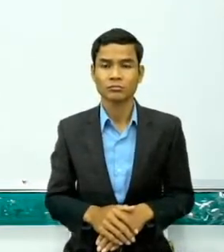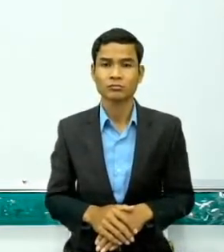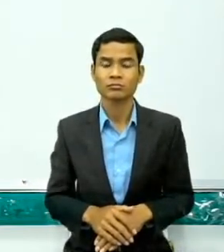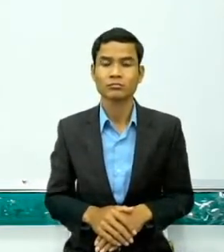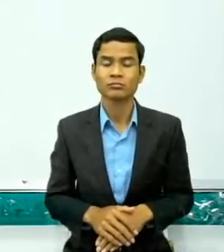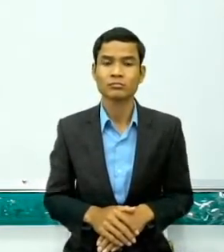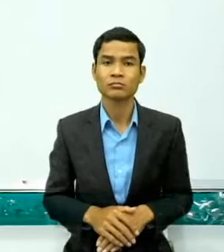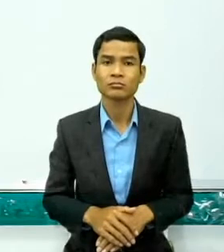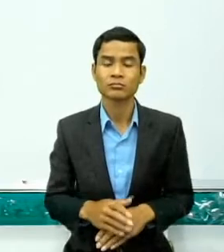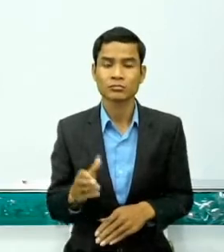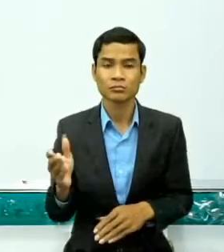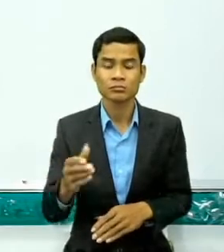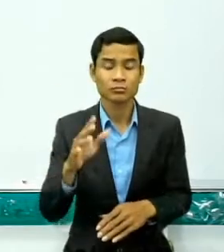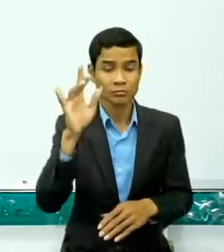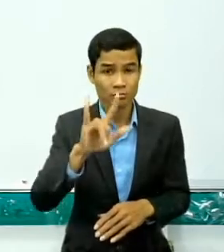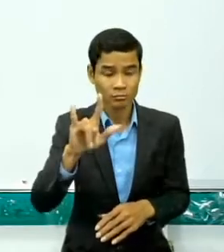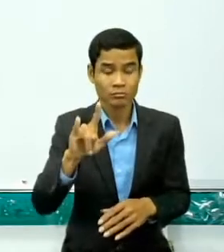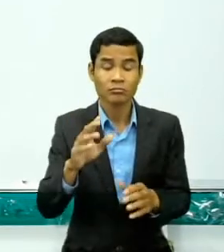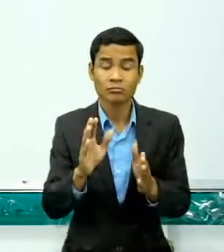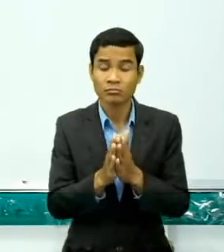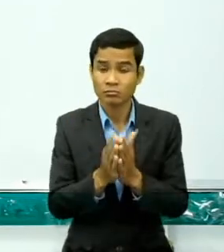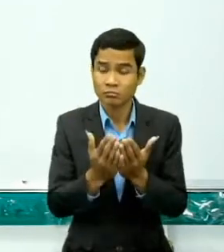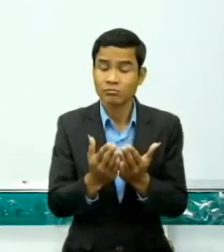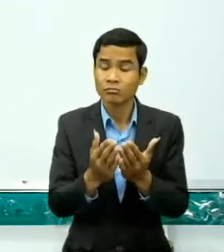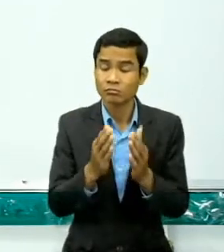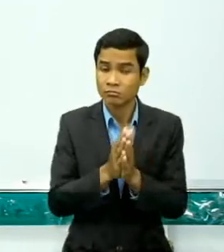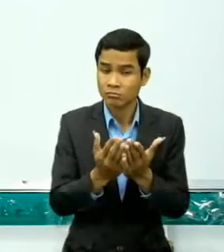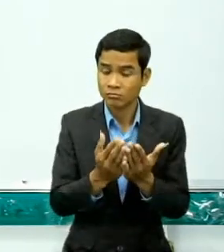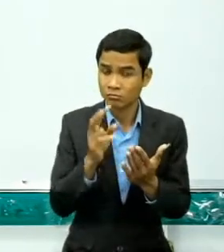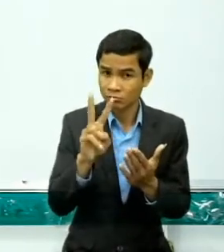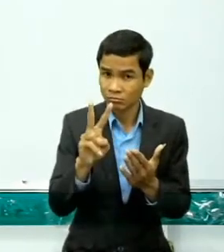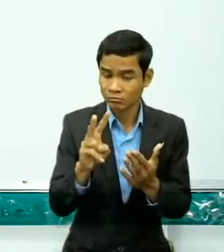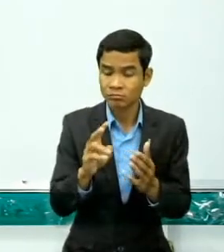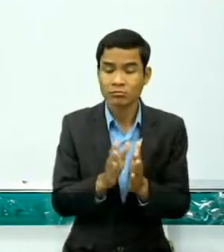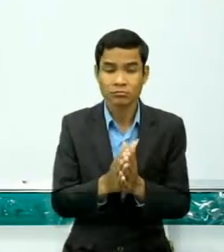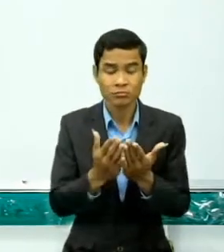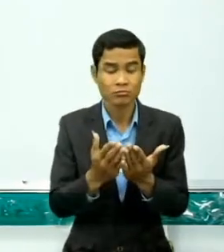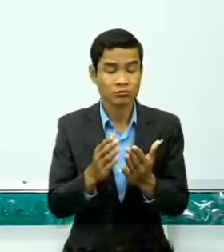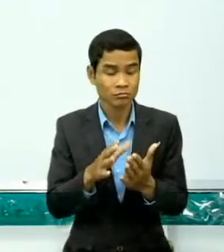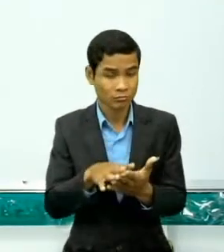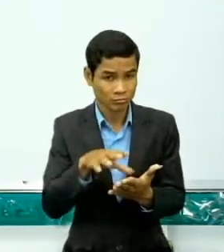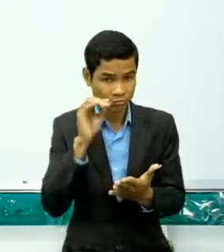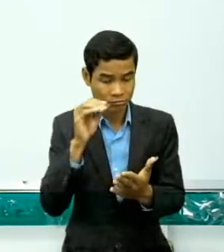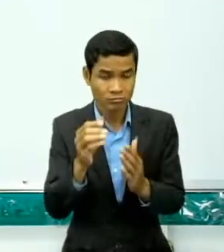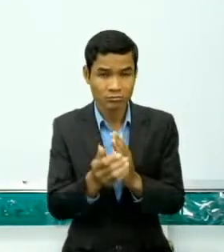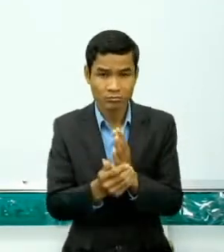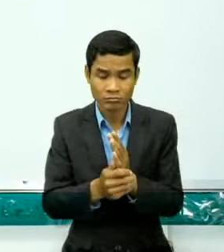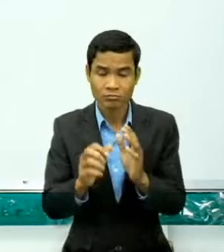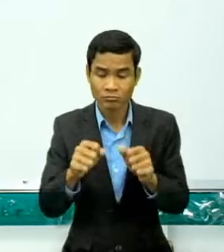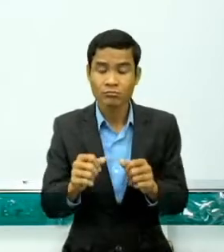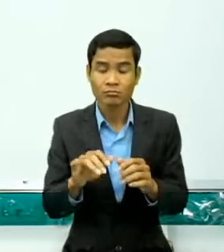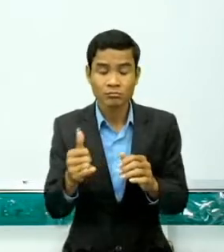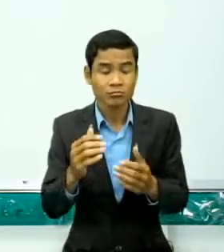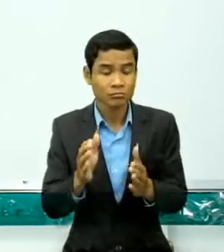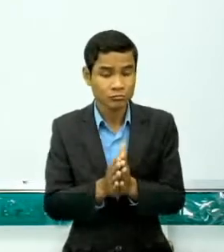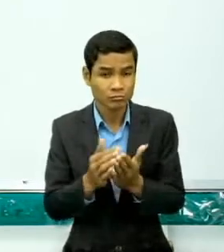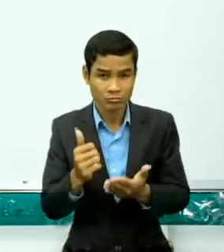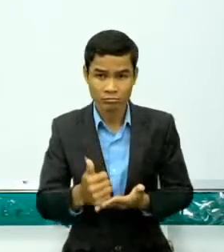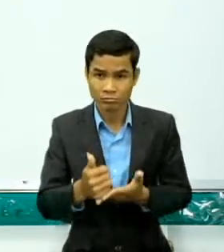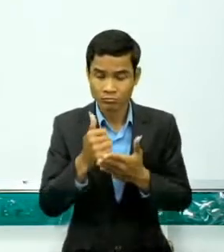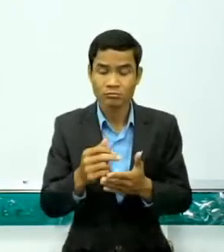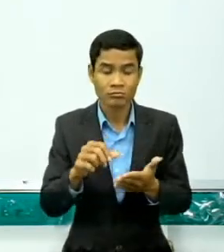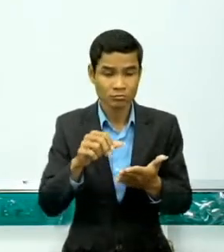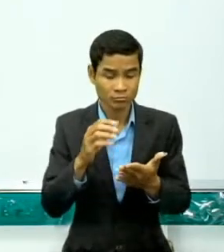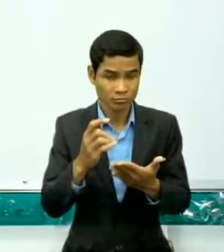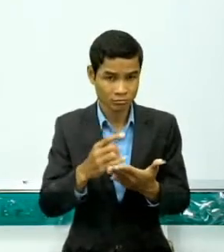ចាកូនប្រើសិភើទាំងពីរណាបើកូនណាមិនមានសិភើជំនួយទេកូនប្រើសិភើសិក្សាគោលណាគឺបើកចំមេរៀន